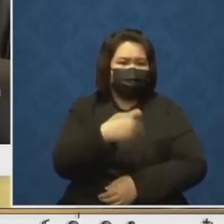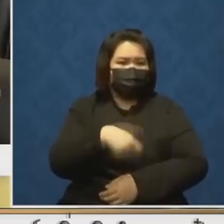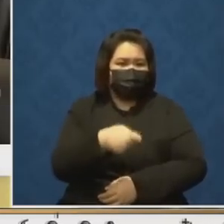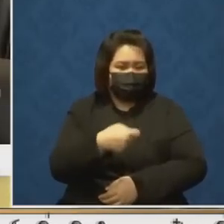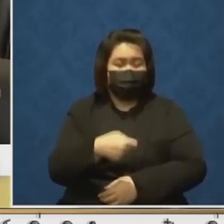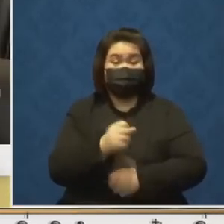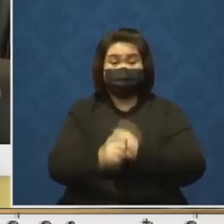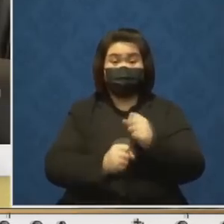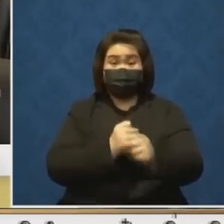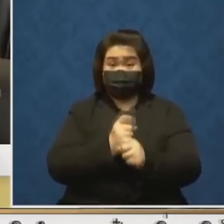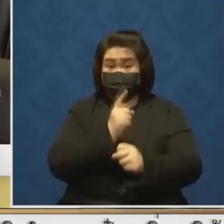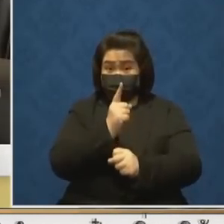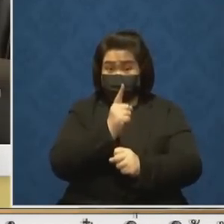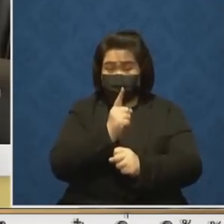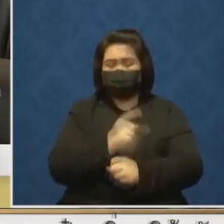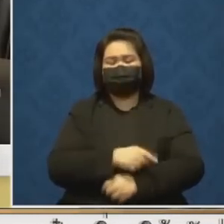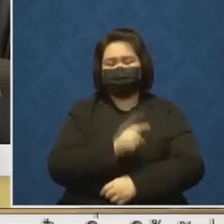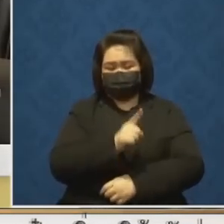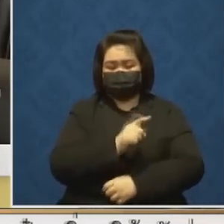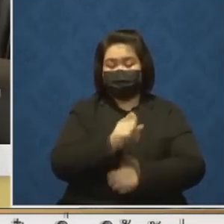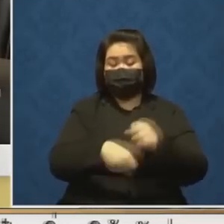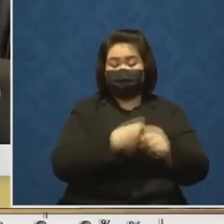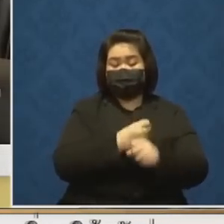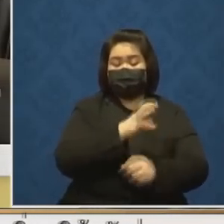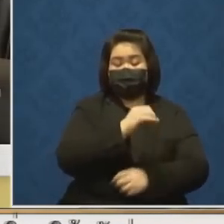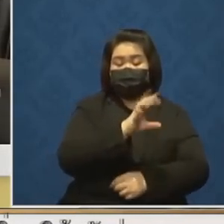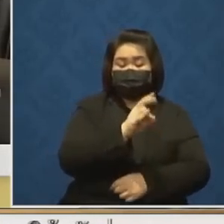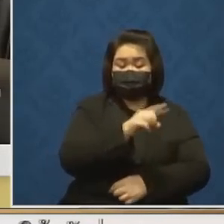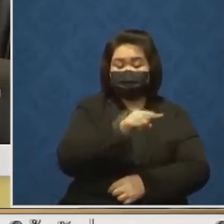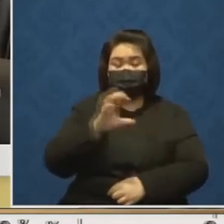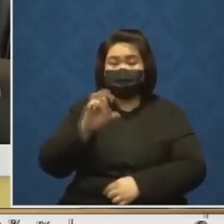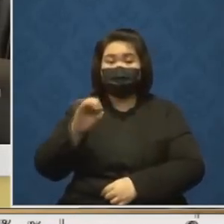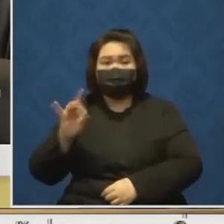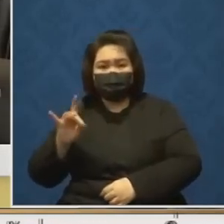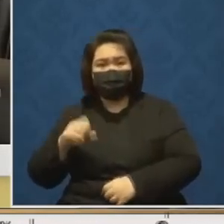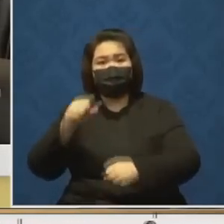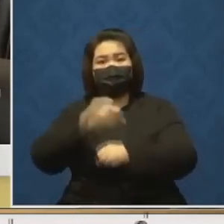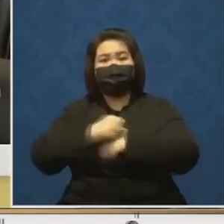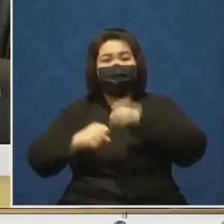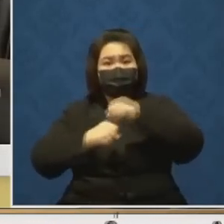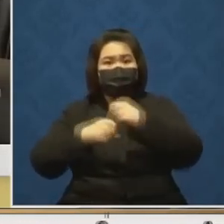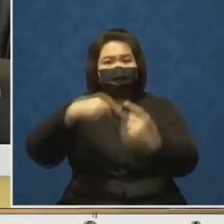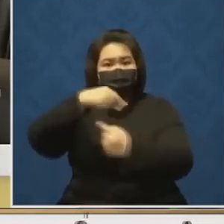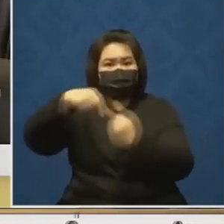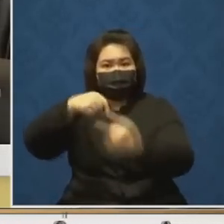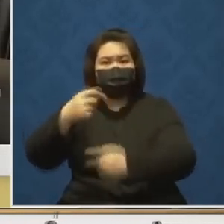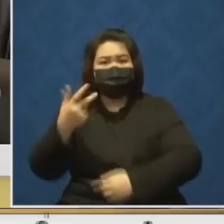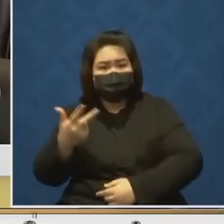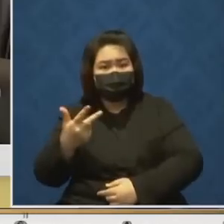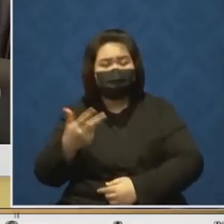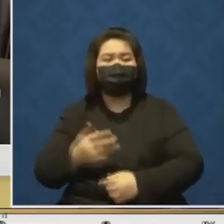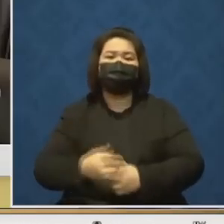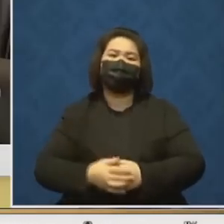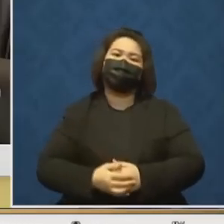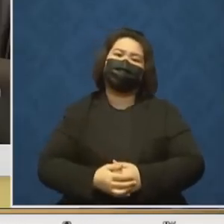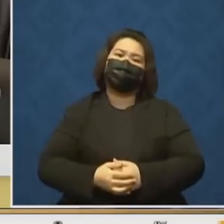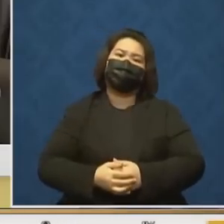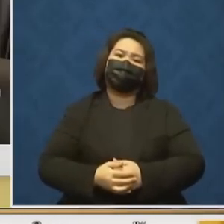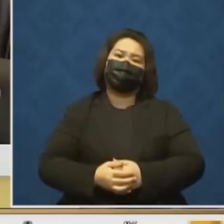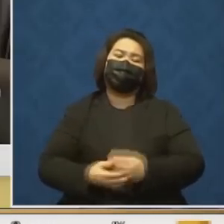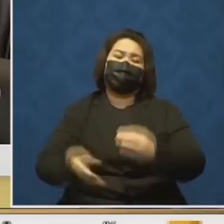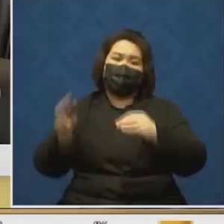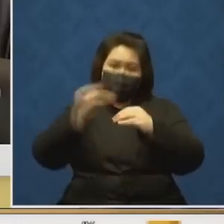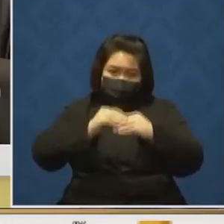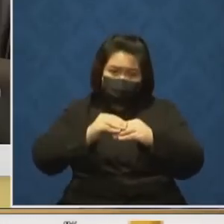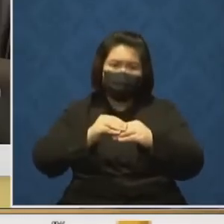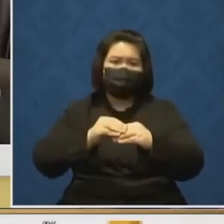ี้ภัยใปีเดียว จากปี 57 เป็ปี 58ก็ขยายงบประมาณก่อสรางไปแล้ว 3 รอบด้วยงบประมาณที่เพิ่มขนเทาตัวจ